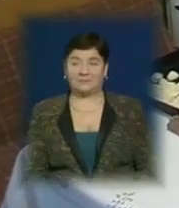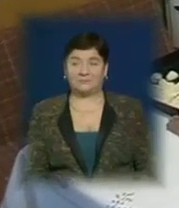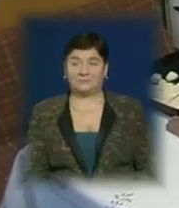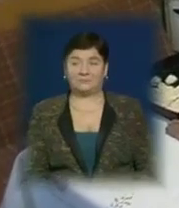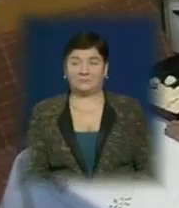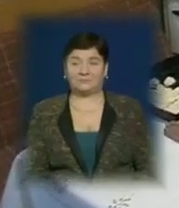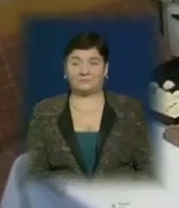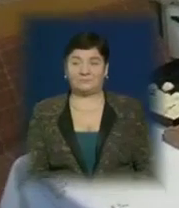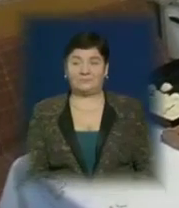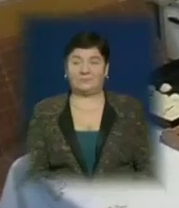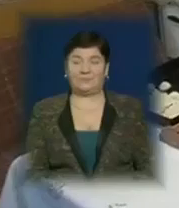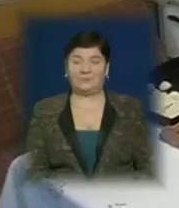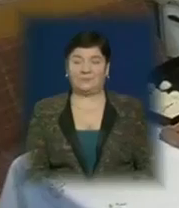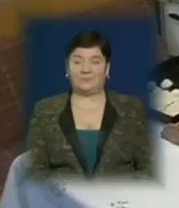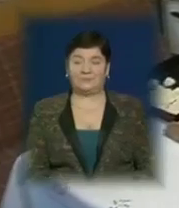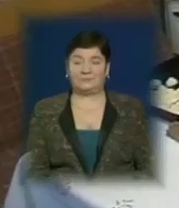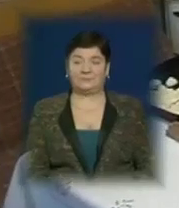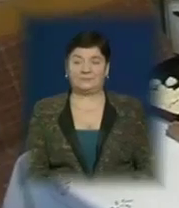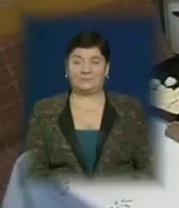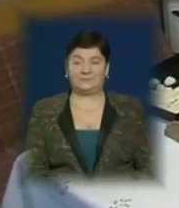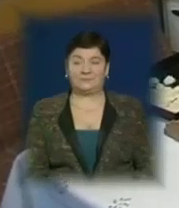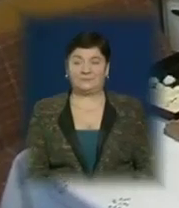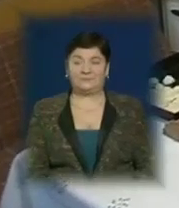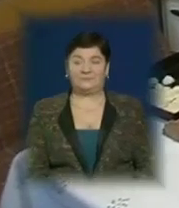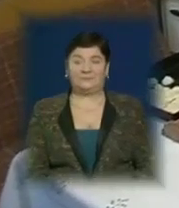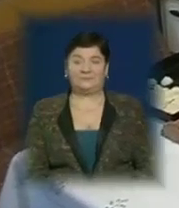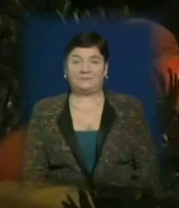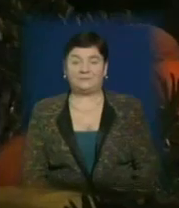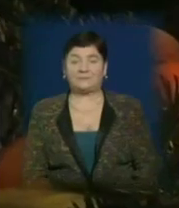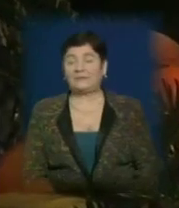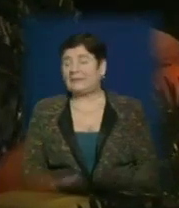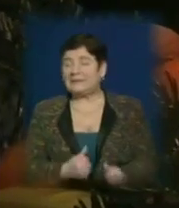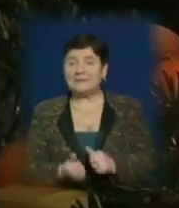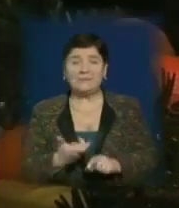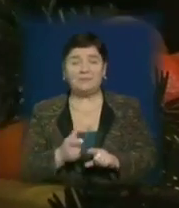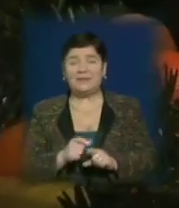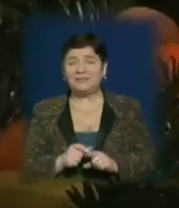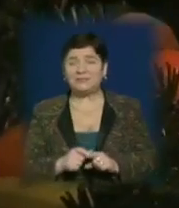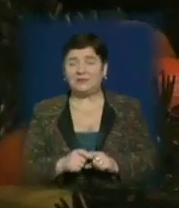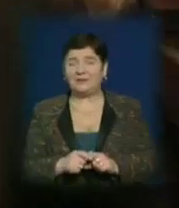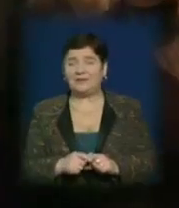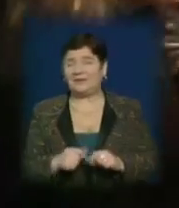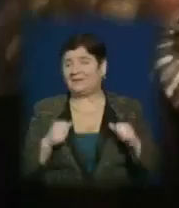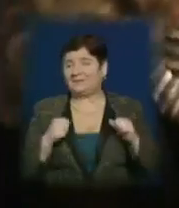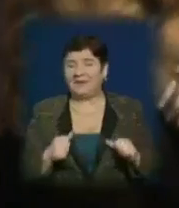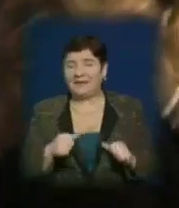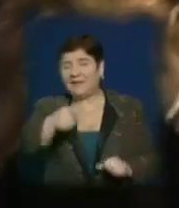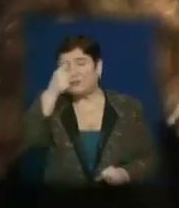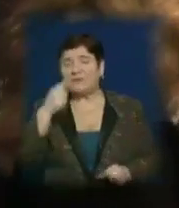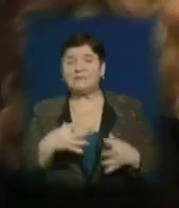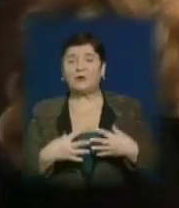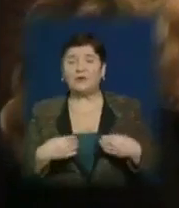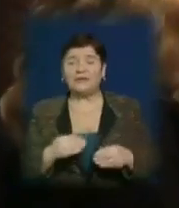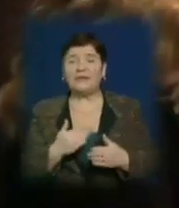не буйце ще пастирове. Найбільшою потіхою для всієї словацької родини